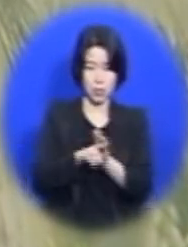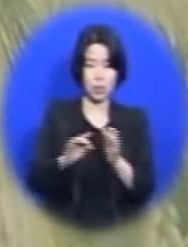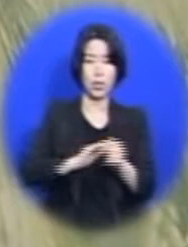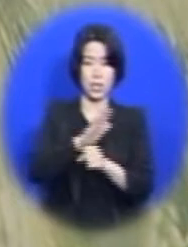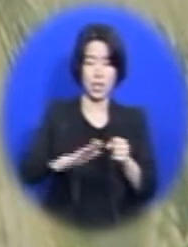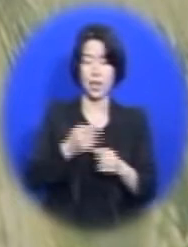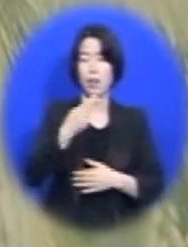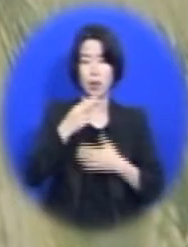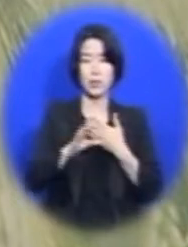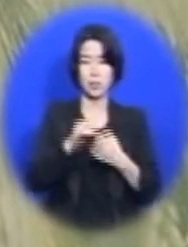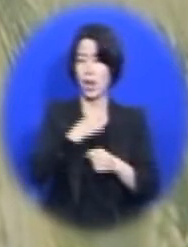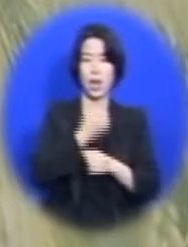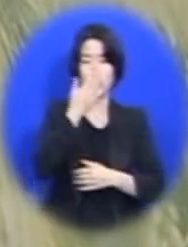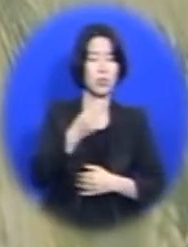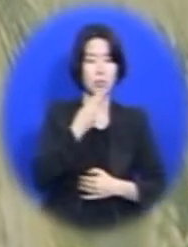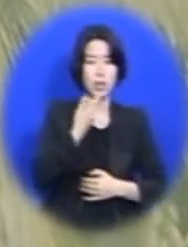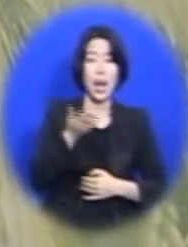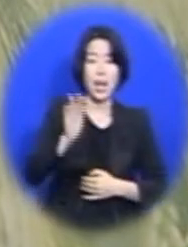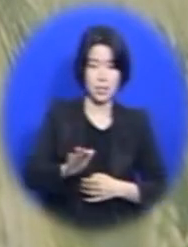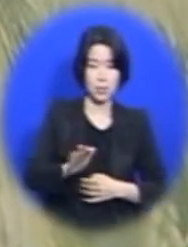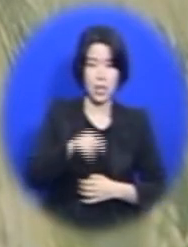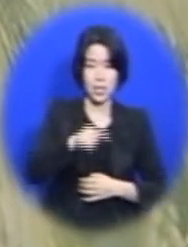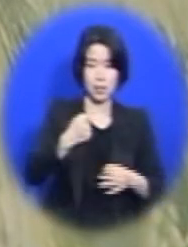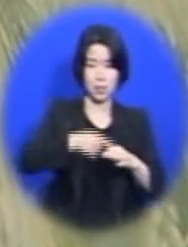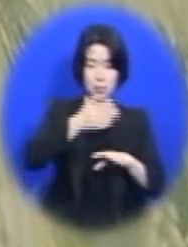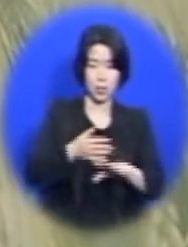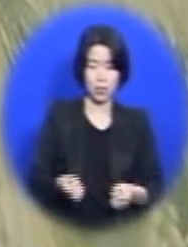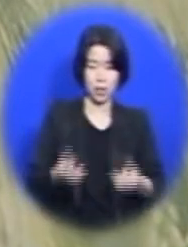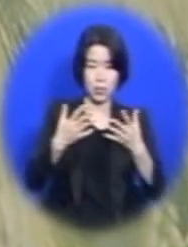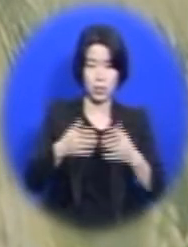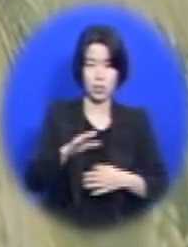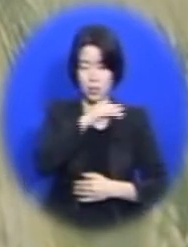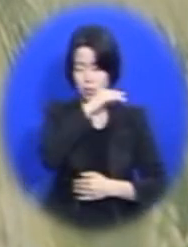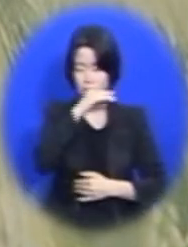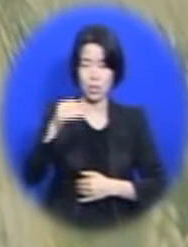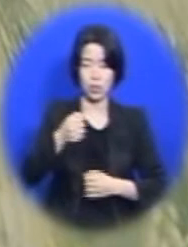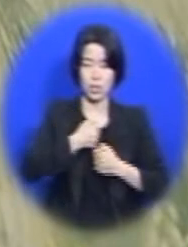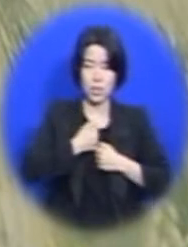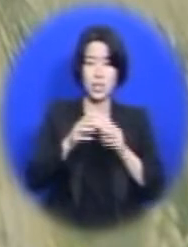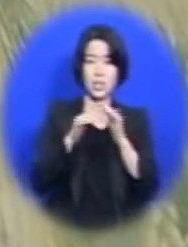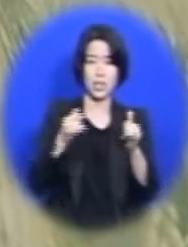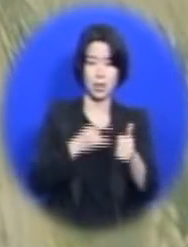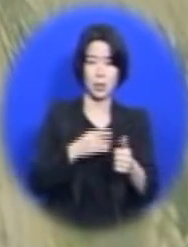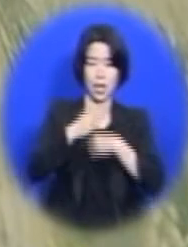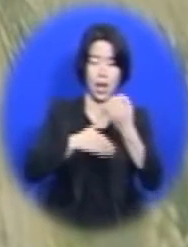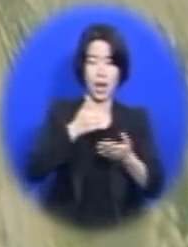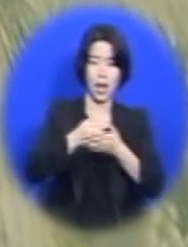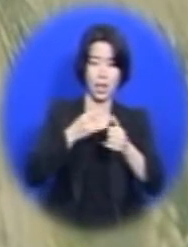사랑이 없으면 할 수가 없는 거예요. 그런데 이 맥주감사주일을 제대로 지킨 사람들에게